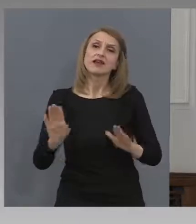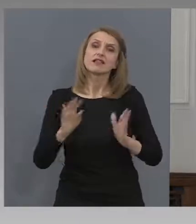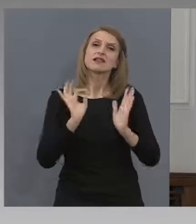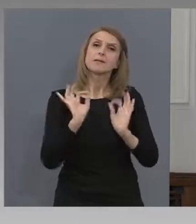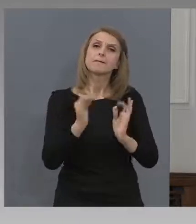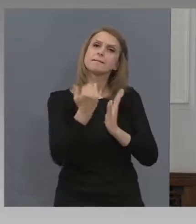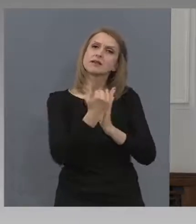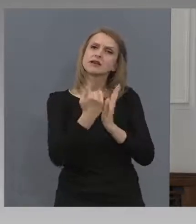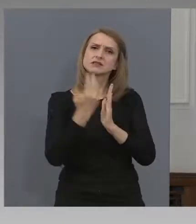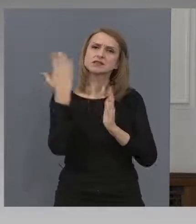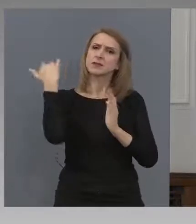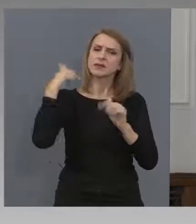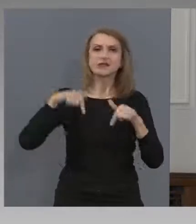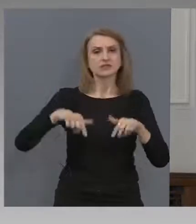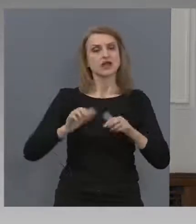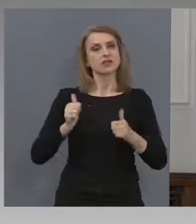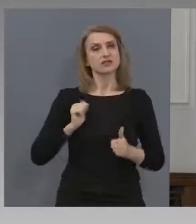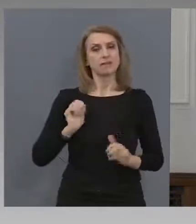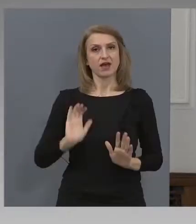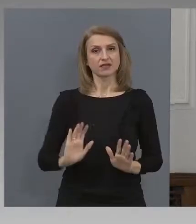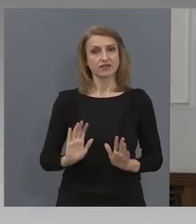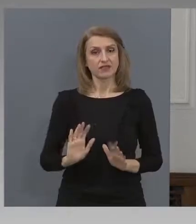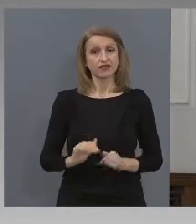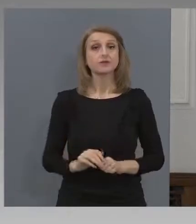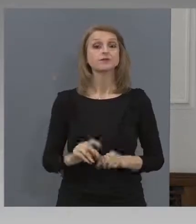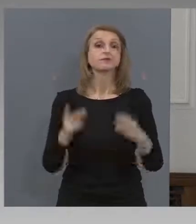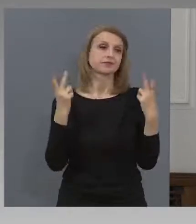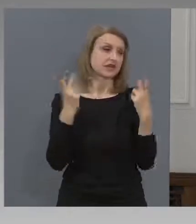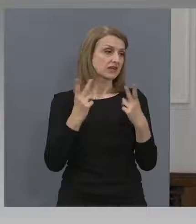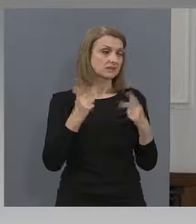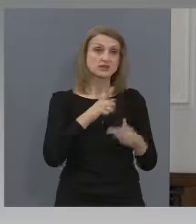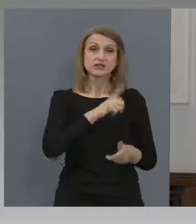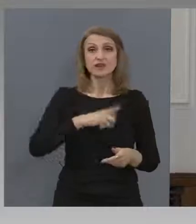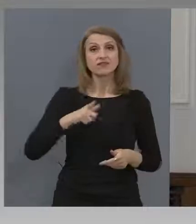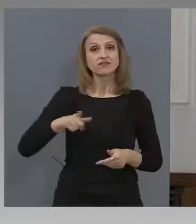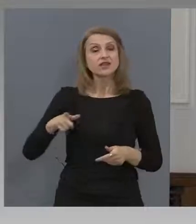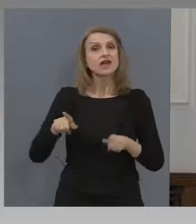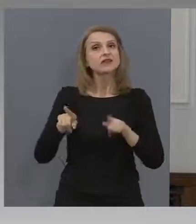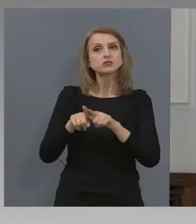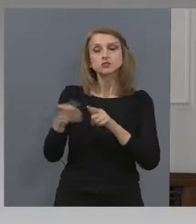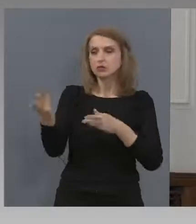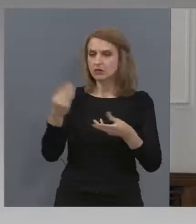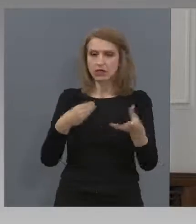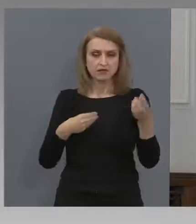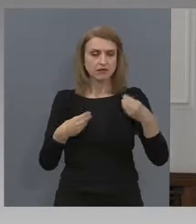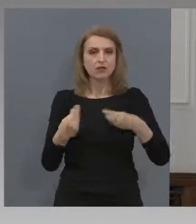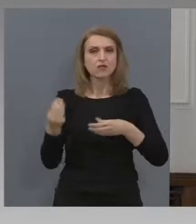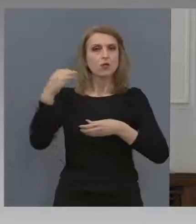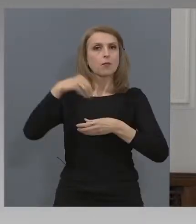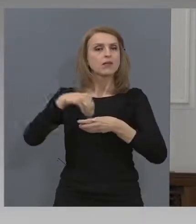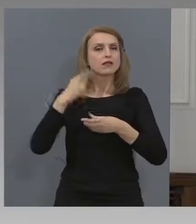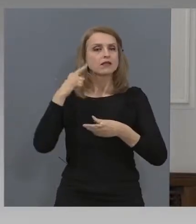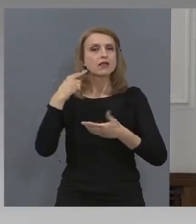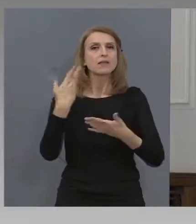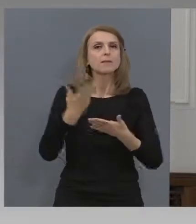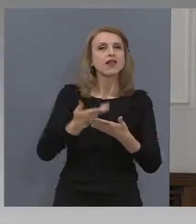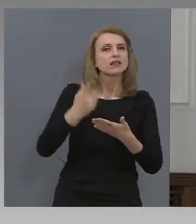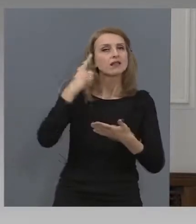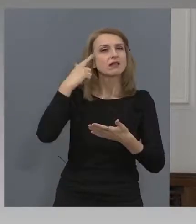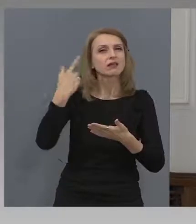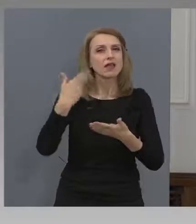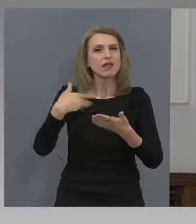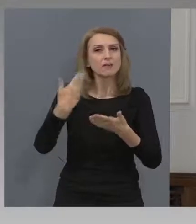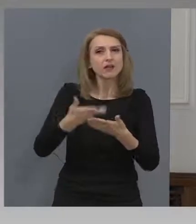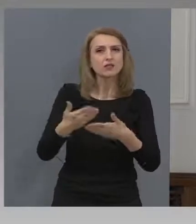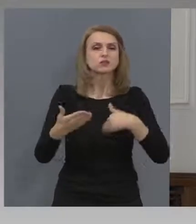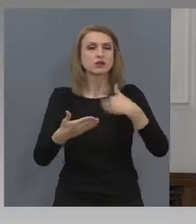се запазват. Разбира се, всеки от тях даде и допълнителни предложения. Аз в това трудно